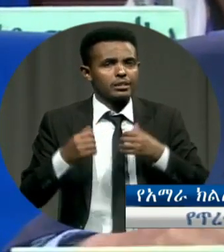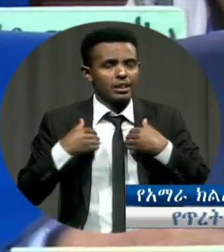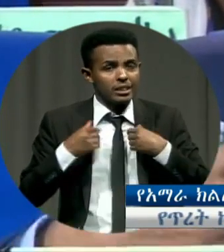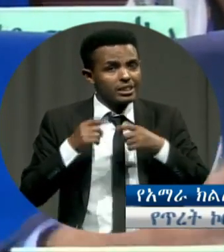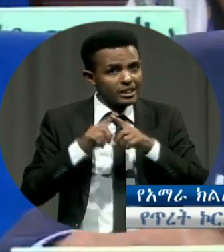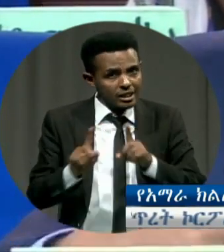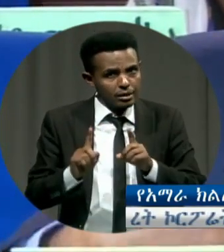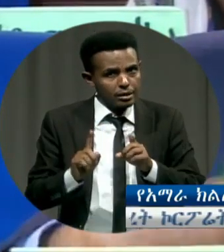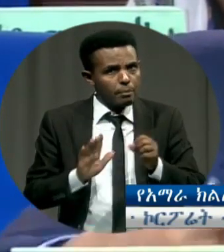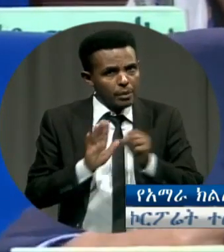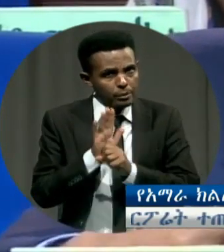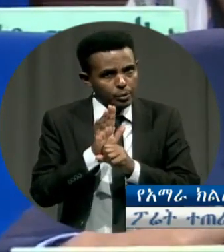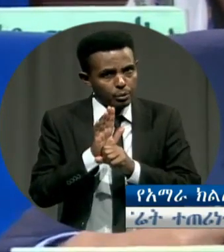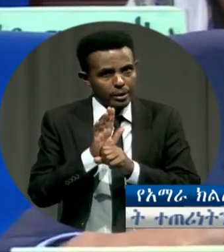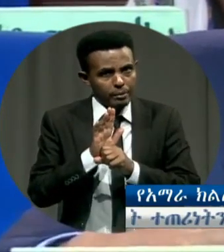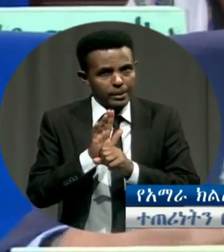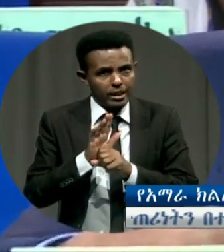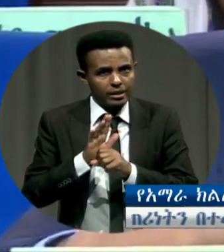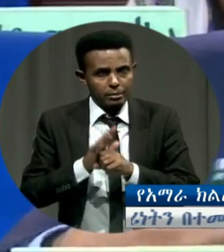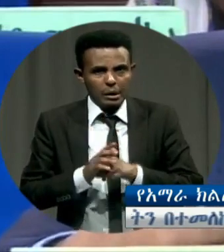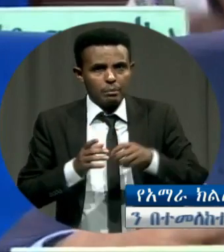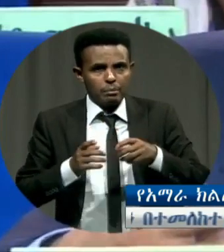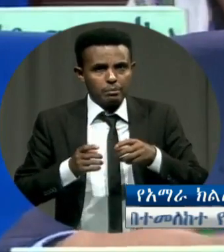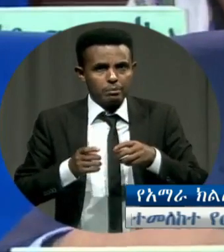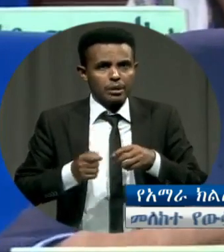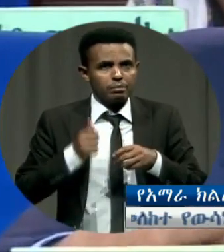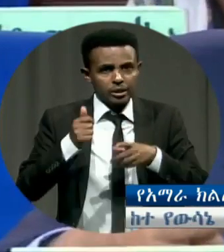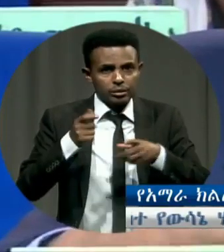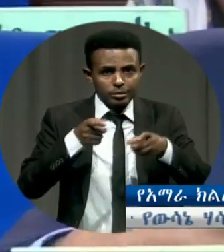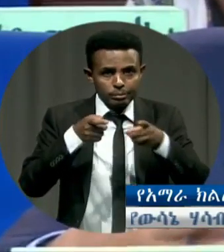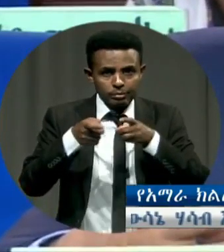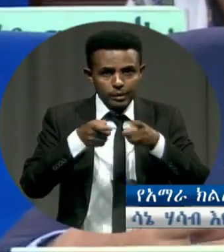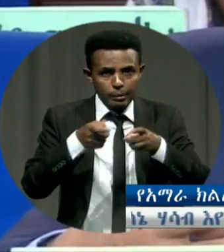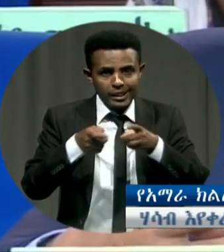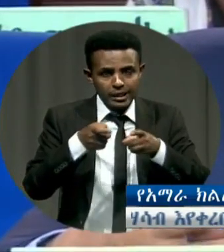ግን ደግሞ በብቃት በኮርፖሬት ማኔጅመንት ብቃታቸውና አጠቃላይ